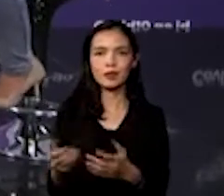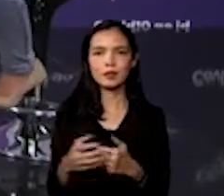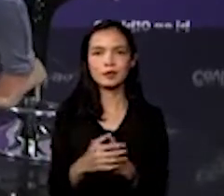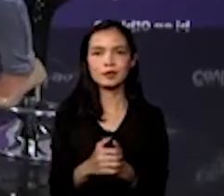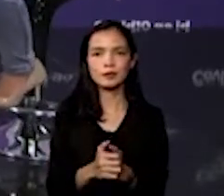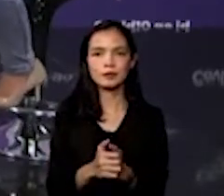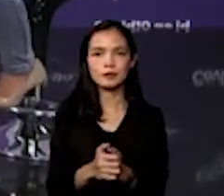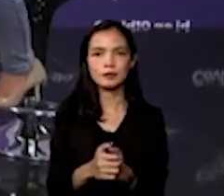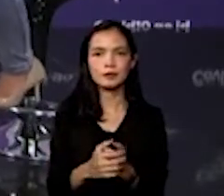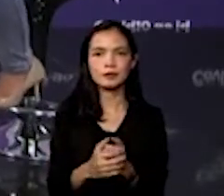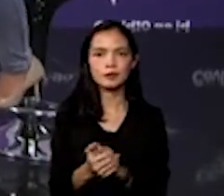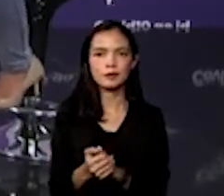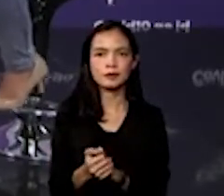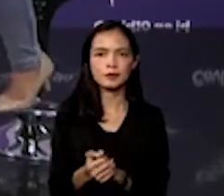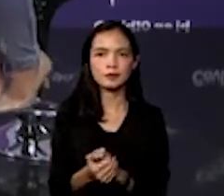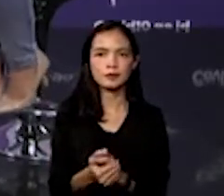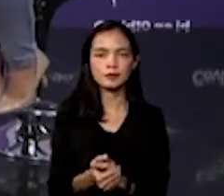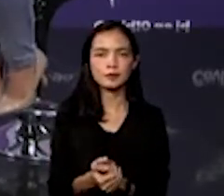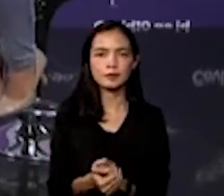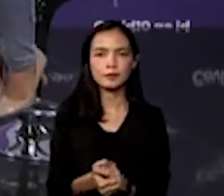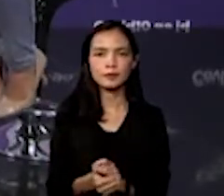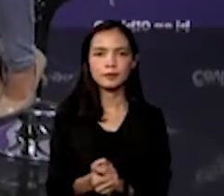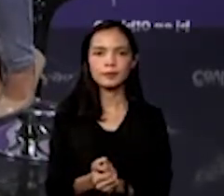Maulana kita gunakan hand sanitizer